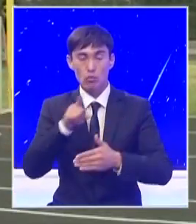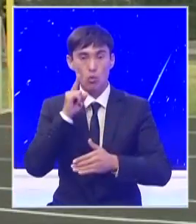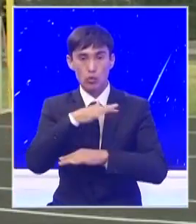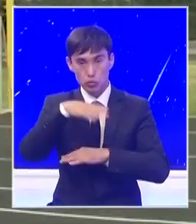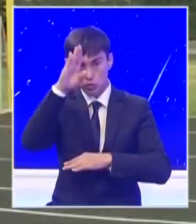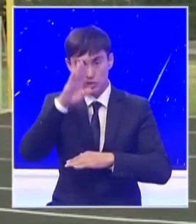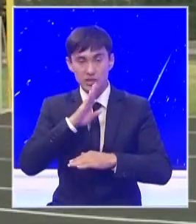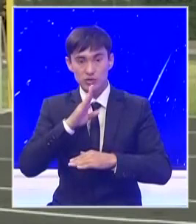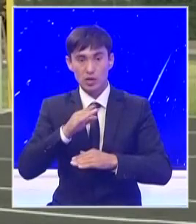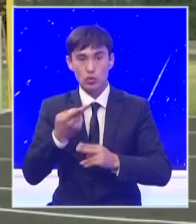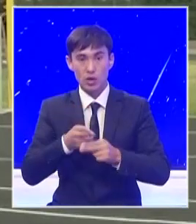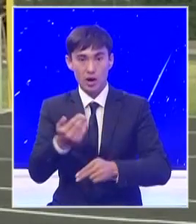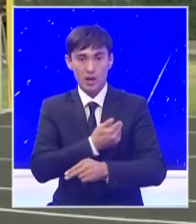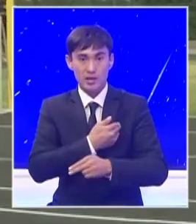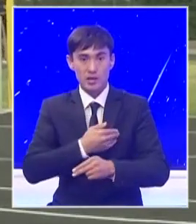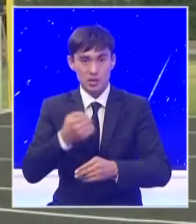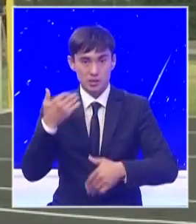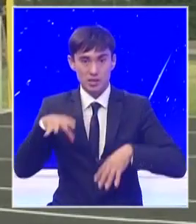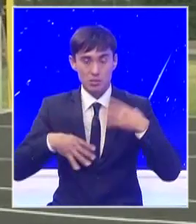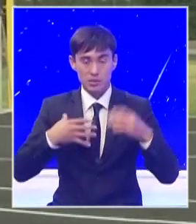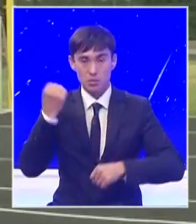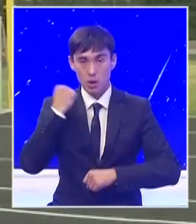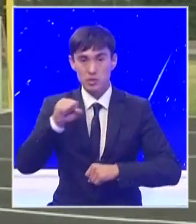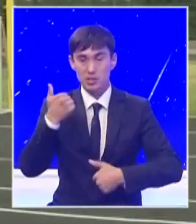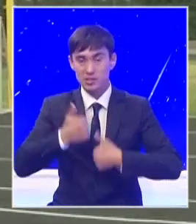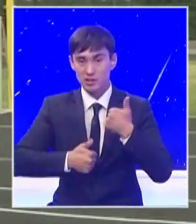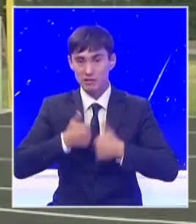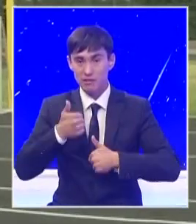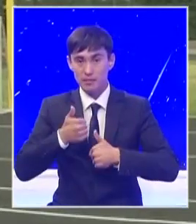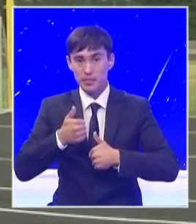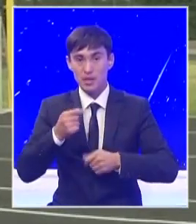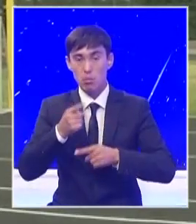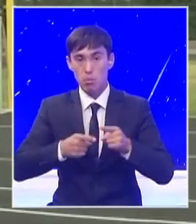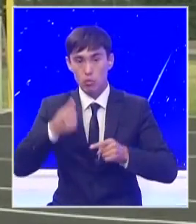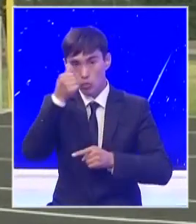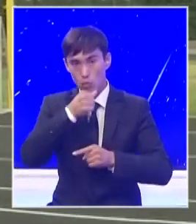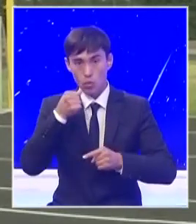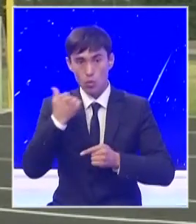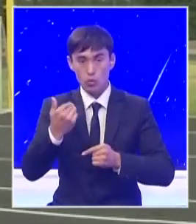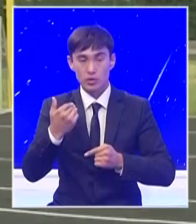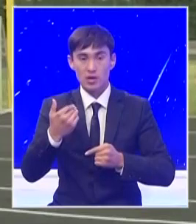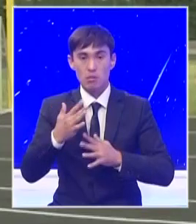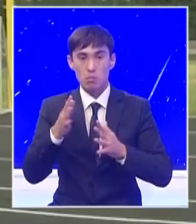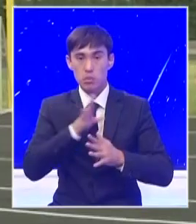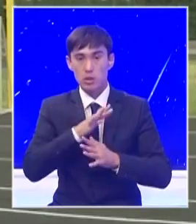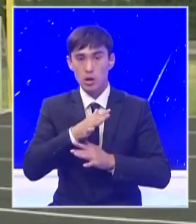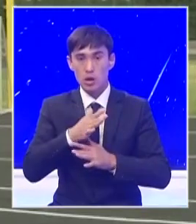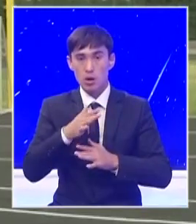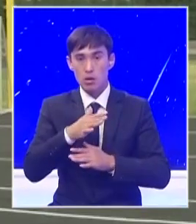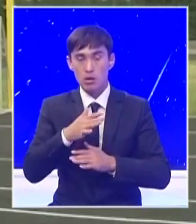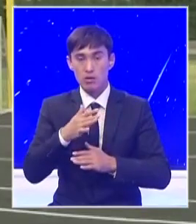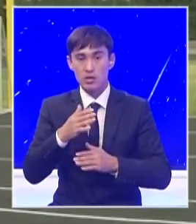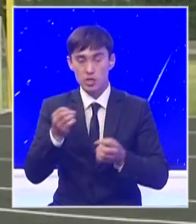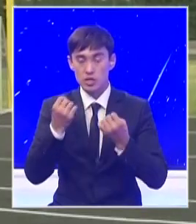и девушек, которые хотят заниматься и побеждать на соревнованиях. Кстати, за 1,5 года в жизни этой спортивной секции произошли, хоть и небольшие, но